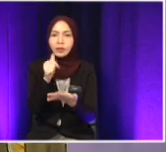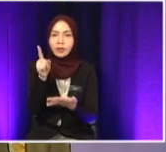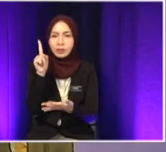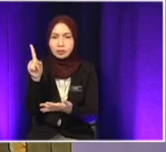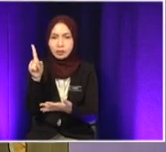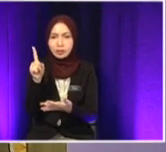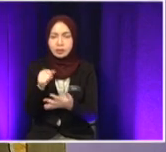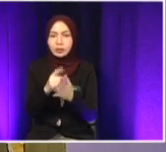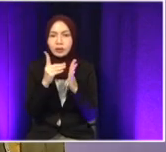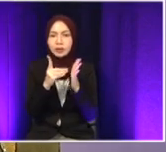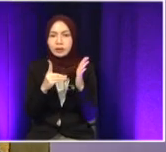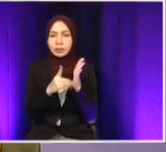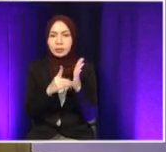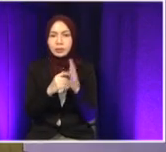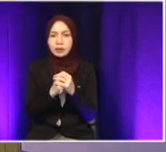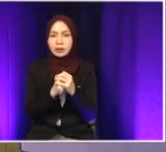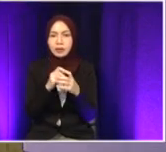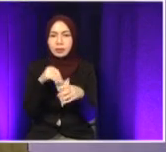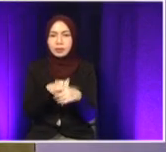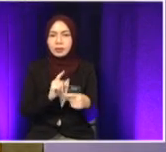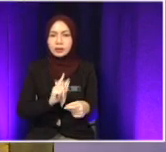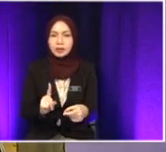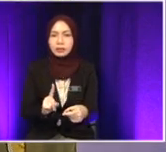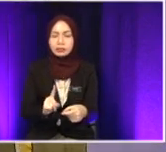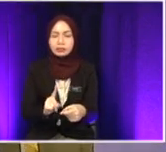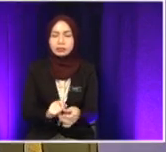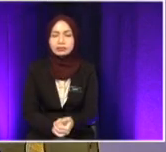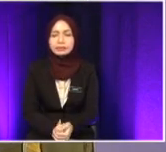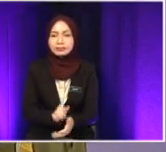Oke jadi pastikan yang kedua